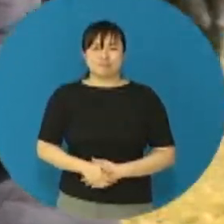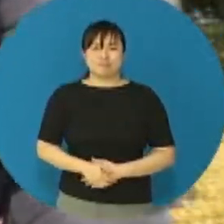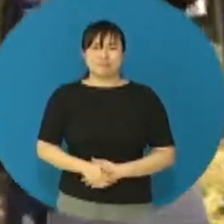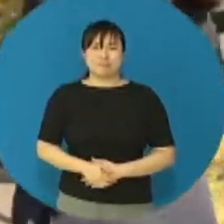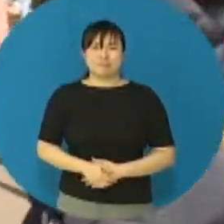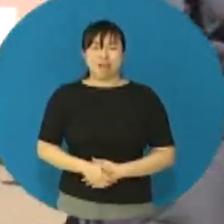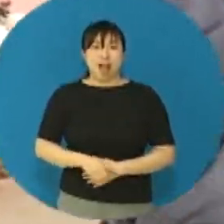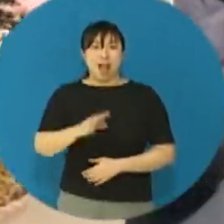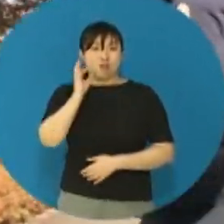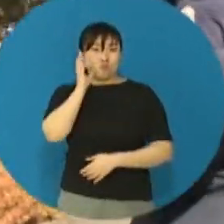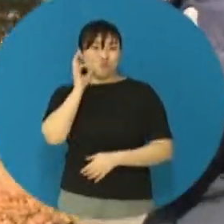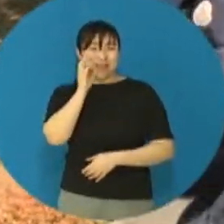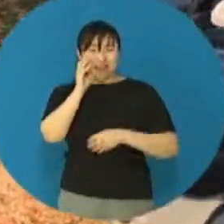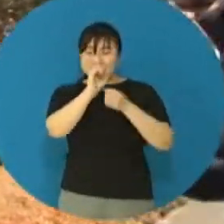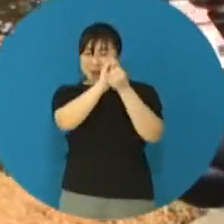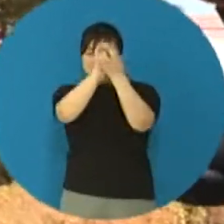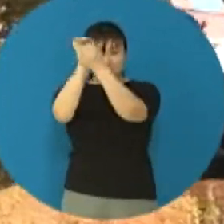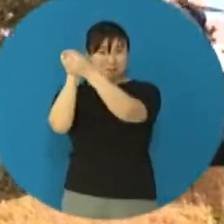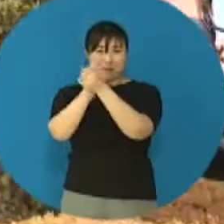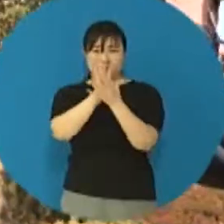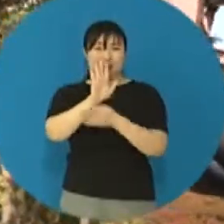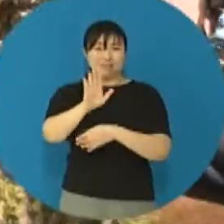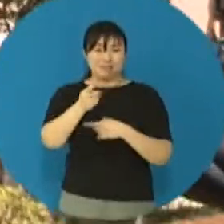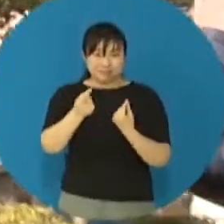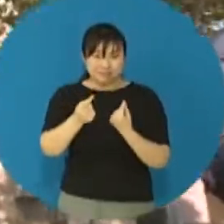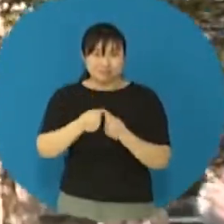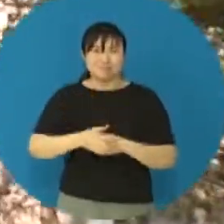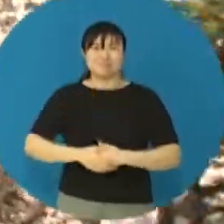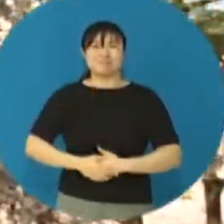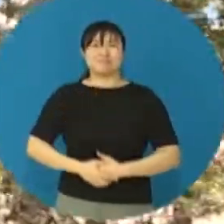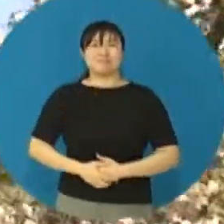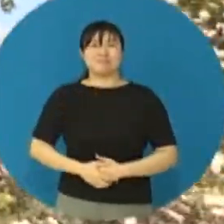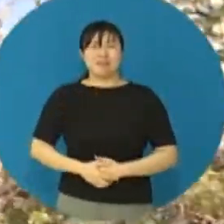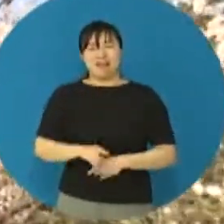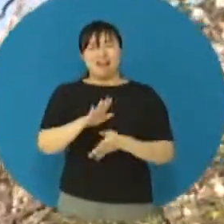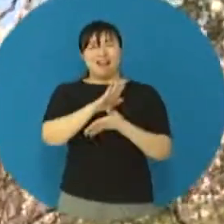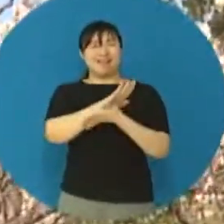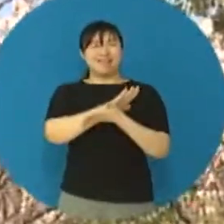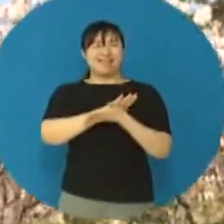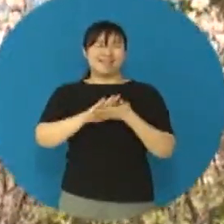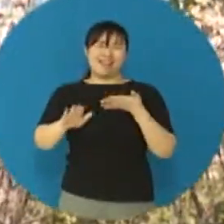梅がもう咲いてますよ。綺麗。